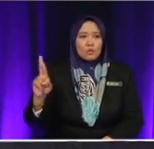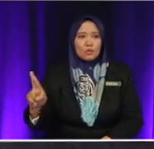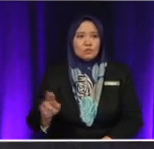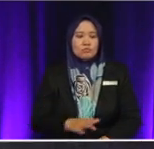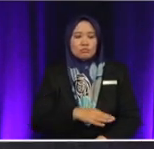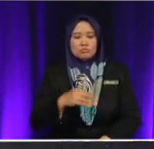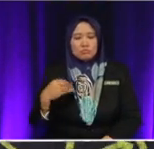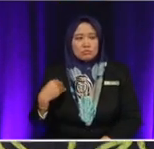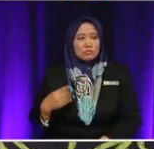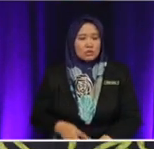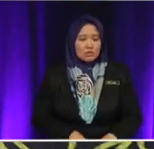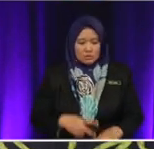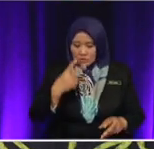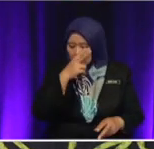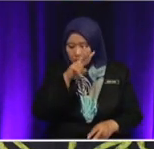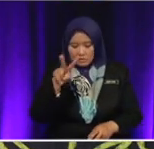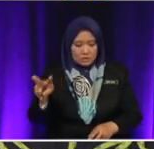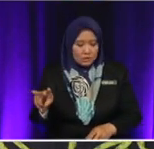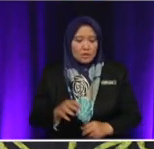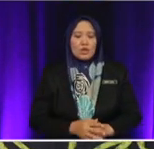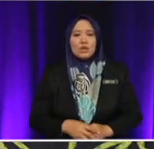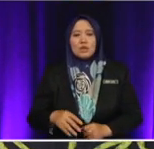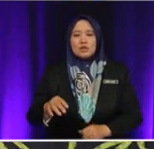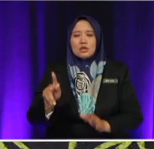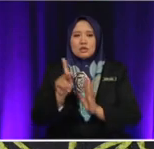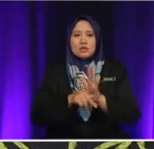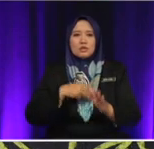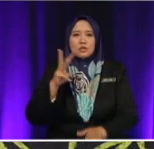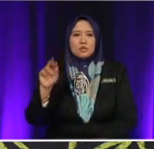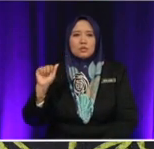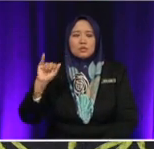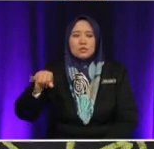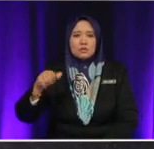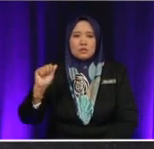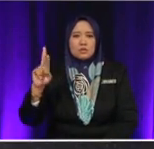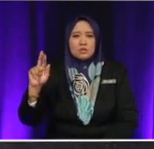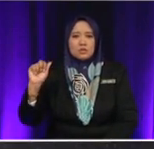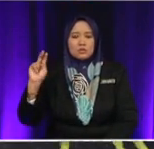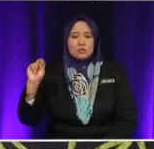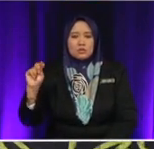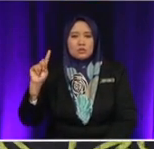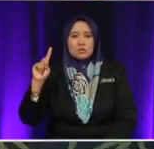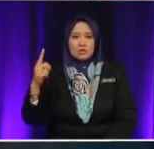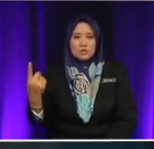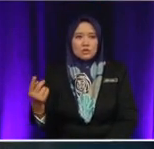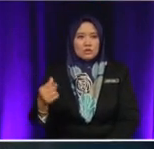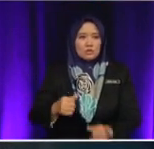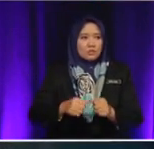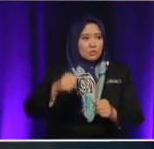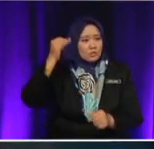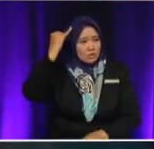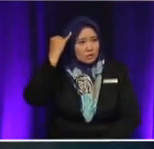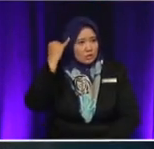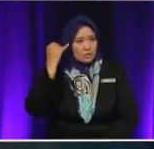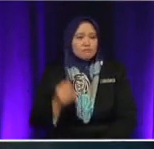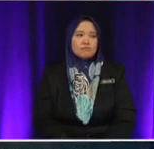idea, meneliti kebenaran, menilai kebaikan dan kelemahan sesuatu hujah. Okey. Terima kasih Zulaika. Okey,